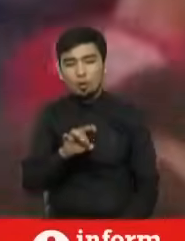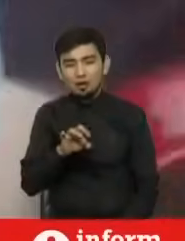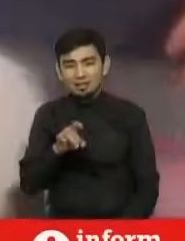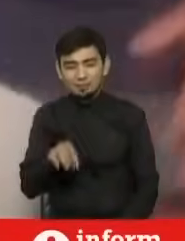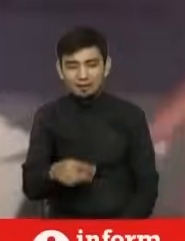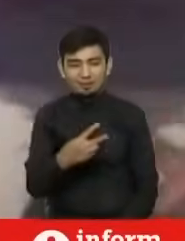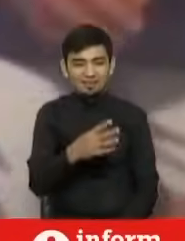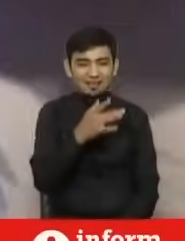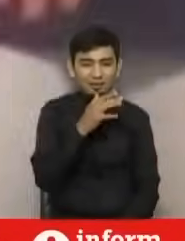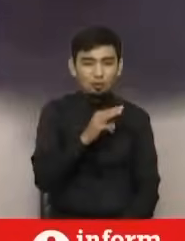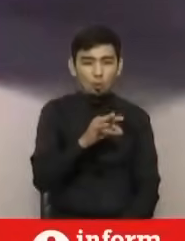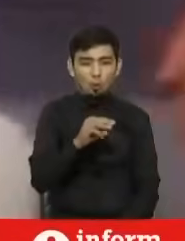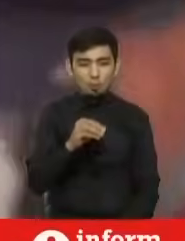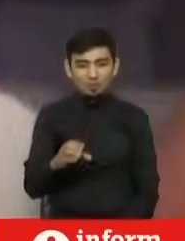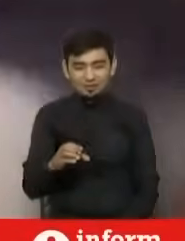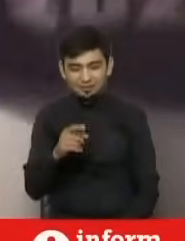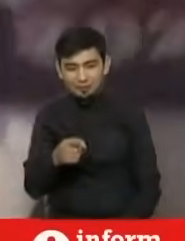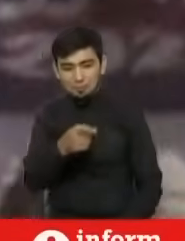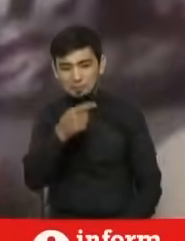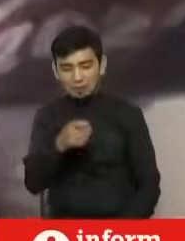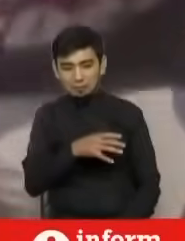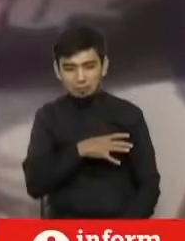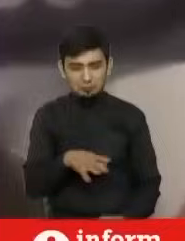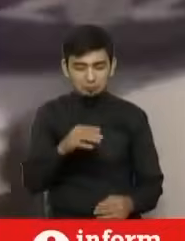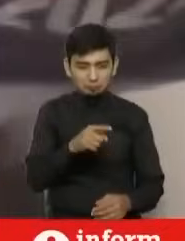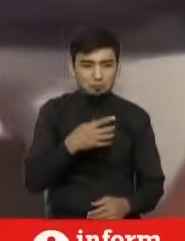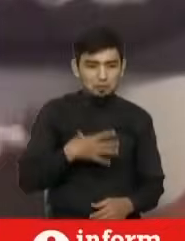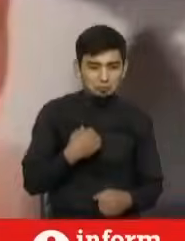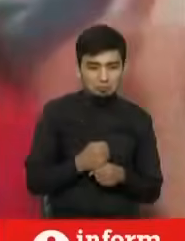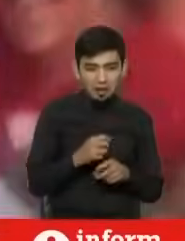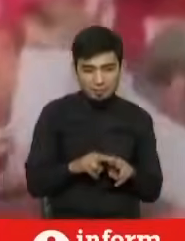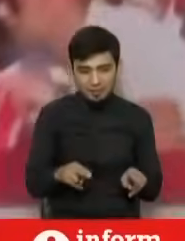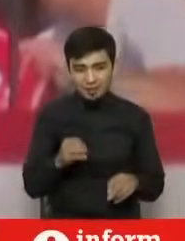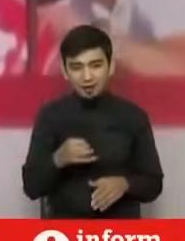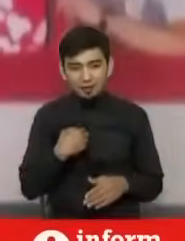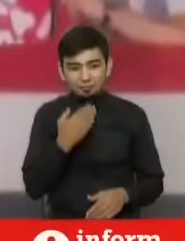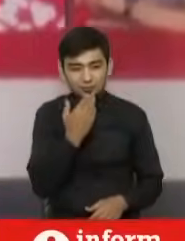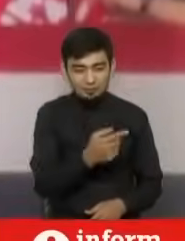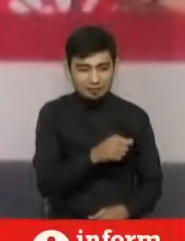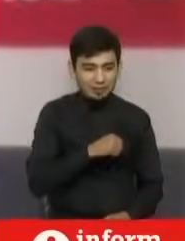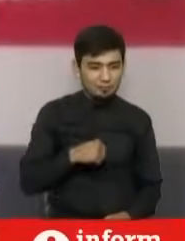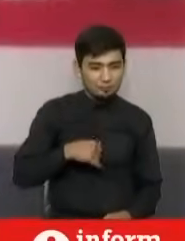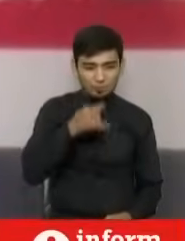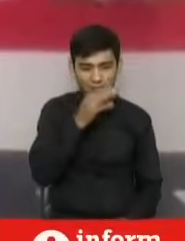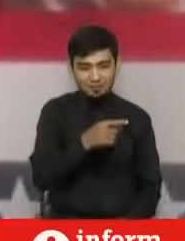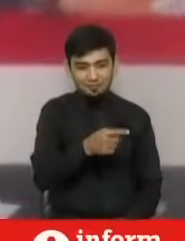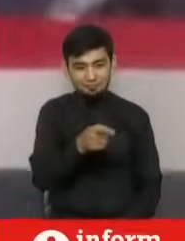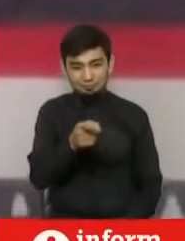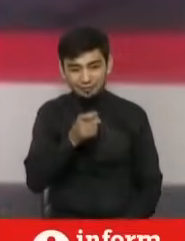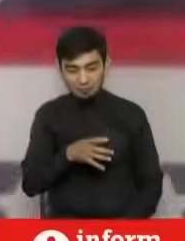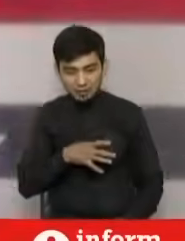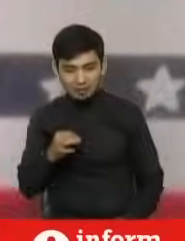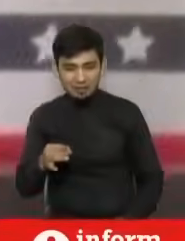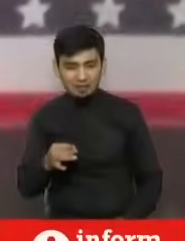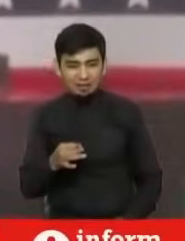двадцатилетнего Томаса Мэтью крукса до сих пор не ясны до бросить его самого уже не получится Стрелка застрелили на месте